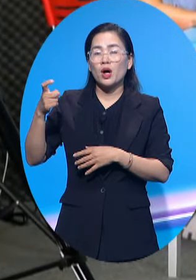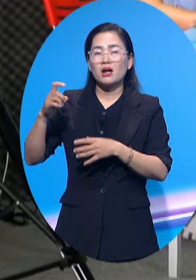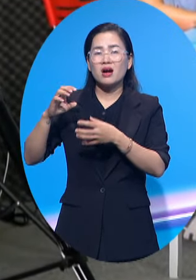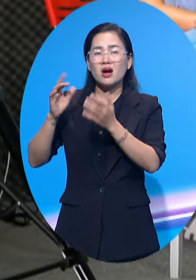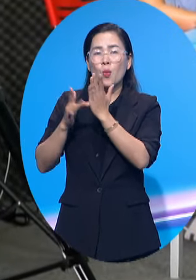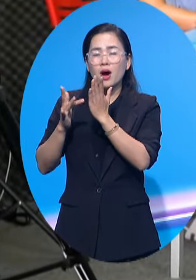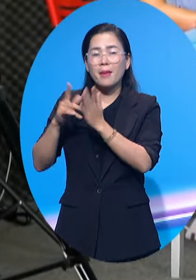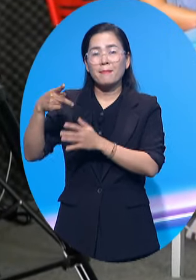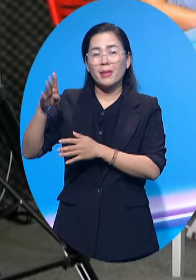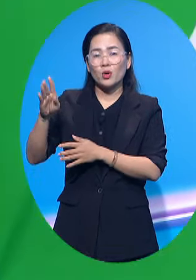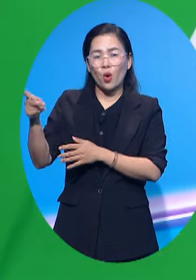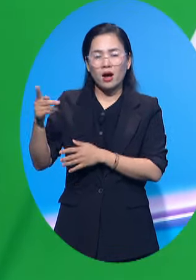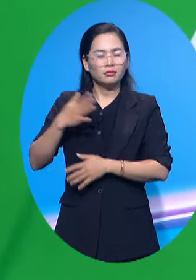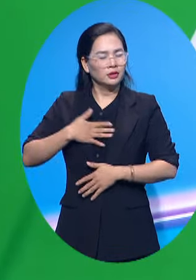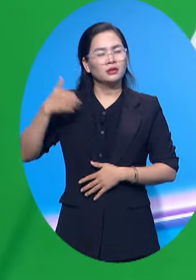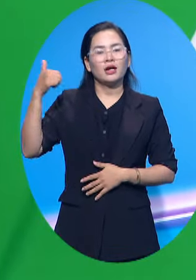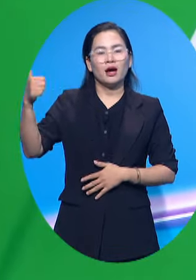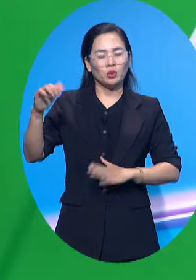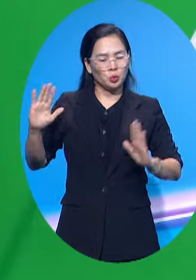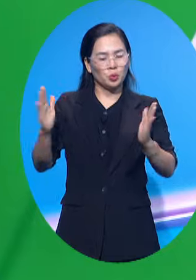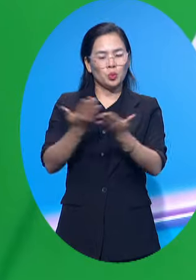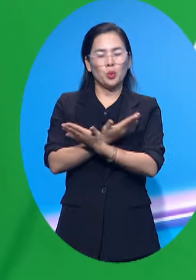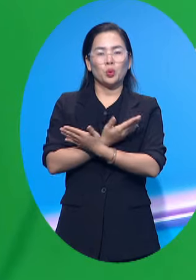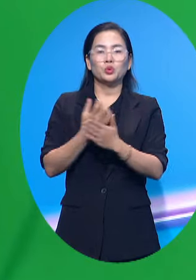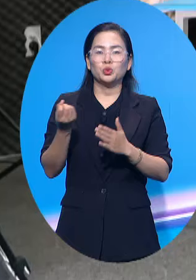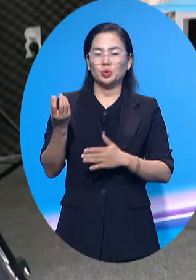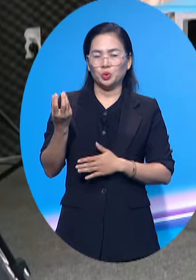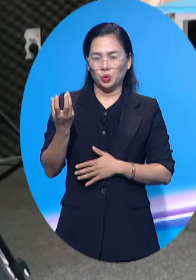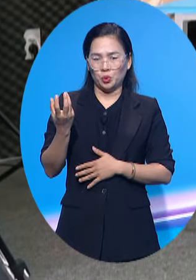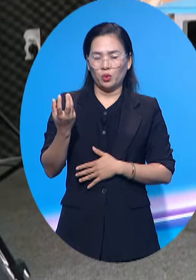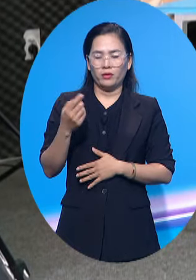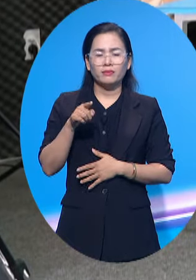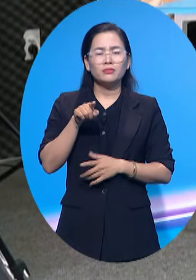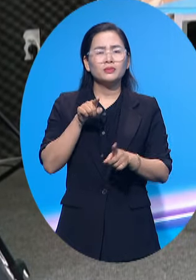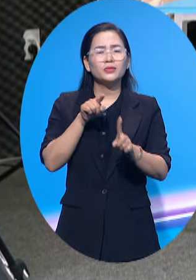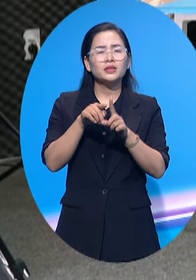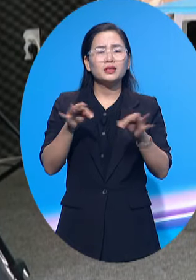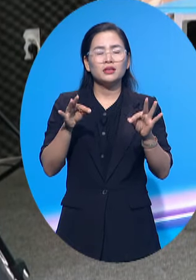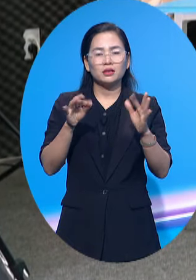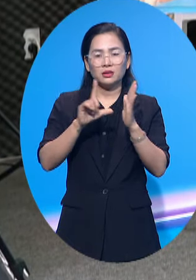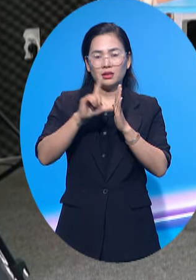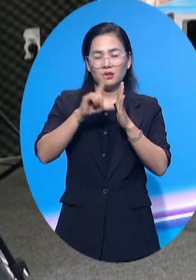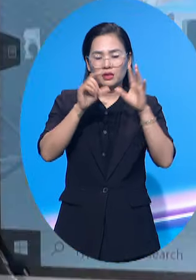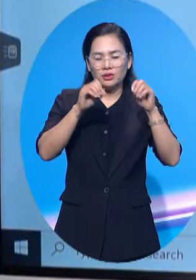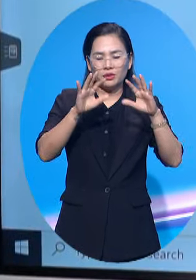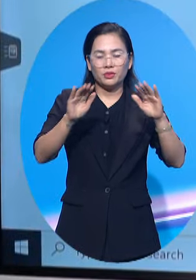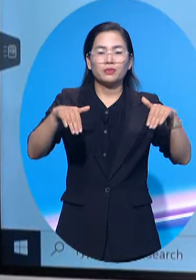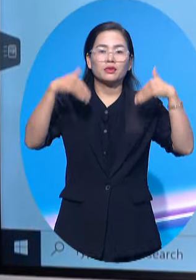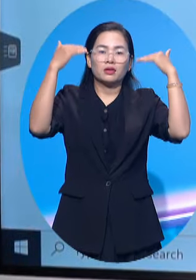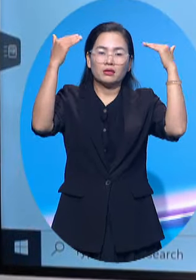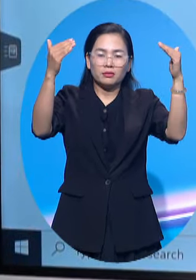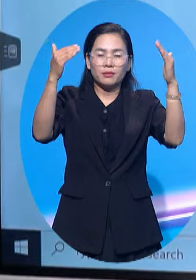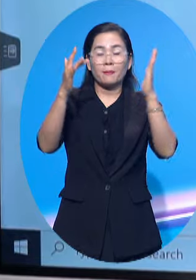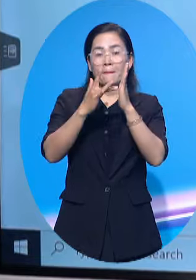hào là một phần trong tiến trình chuyển đổi số ngành giáo dục với việc không ngừng nâng cao chất lượng và hiệu quả giảng dạy thông qua việc ứng dụng công nghệ tiên